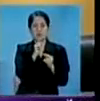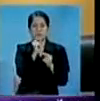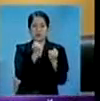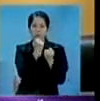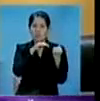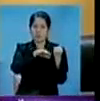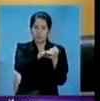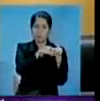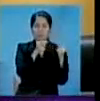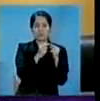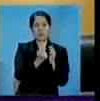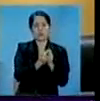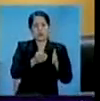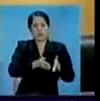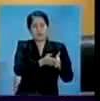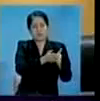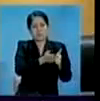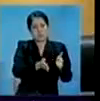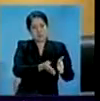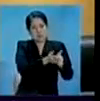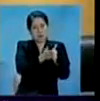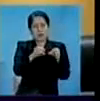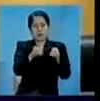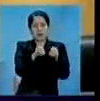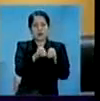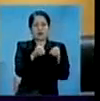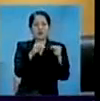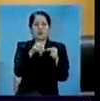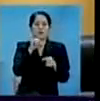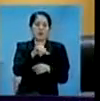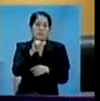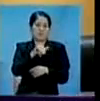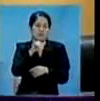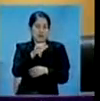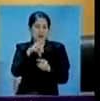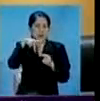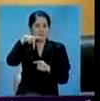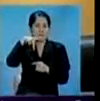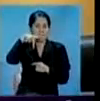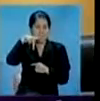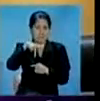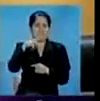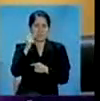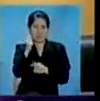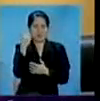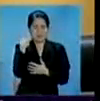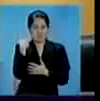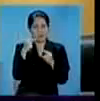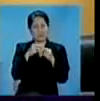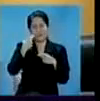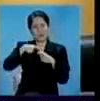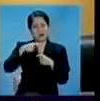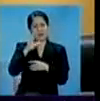ๆวังสาปทุมด้านหลังสยามพารากอนนี่เป็นความยากลำบากในการปฏิบัติงานของเจ้า